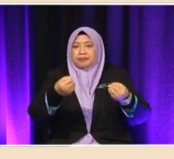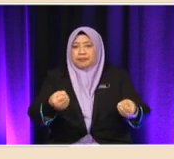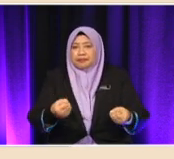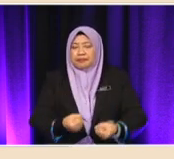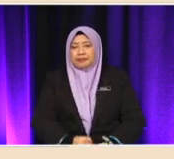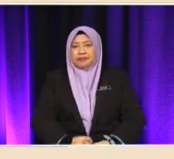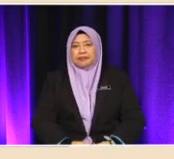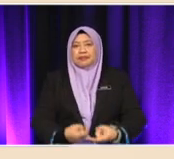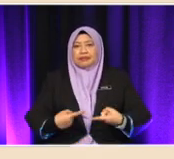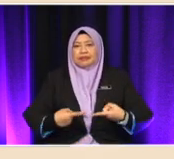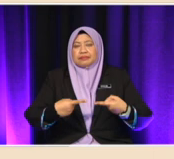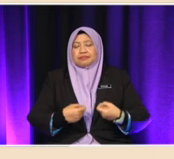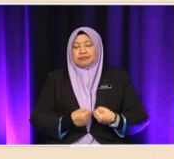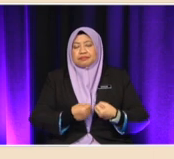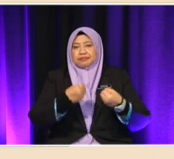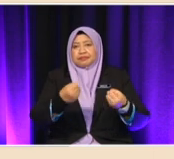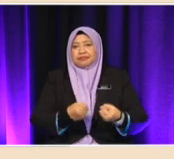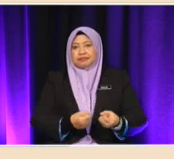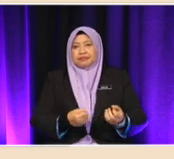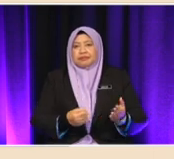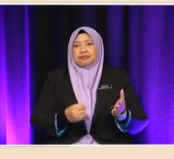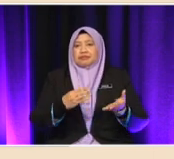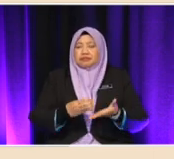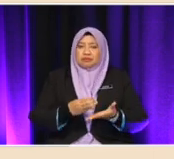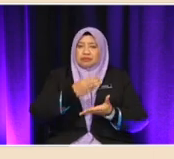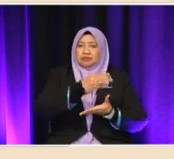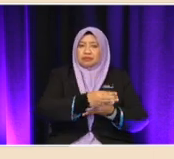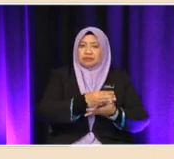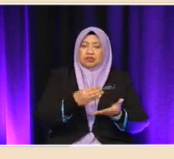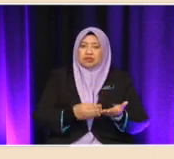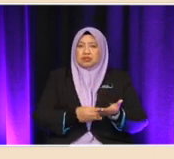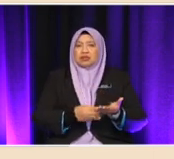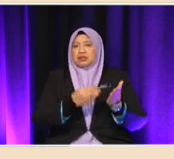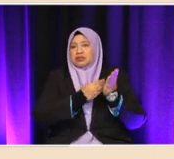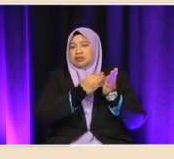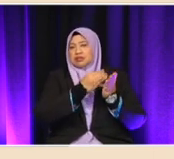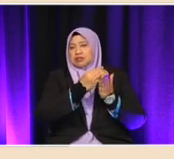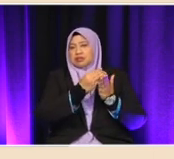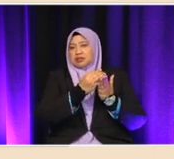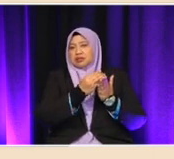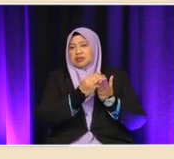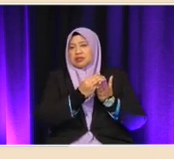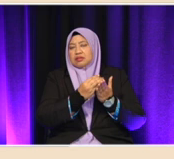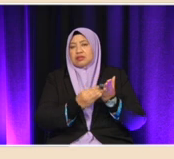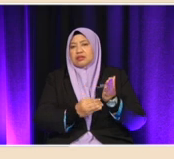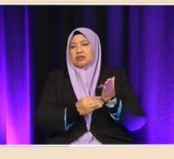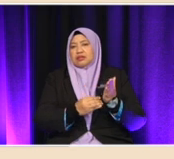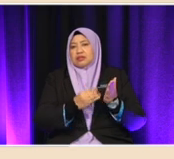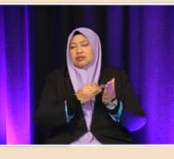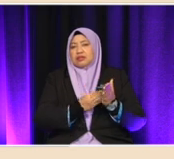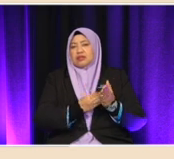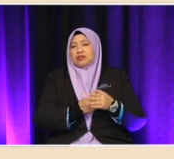kadar Cukai di tingkatkan apabila kerajaan meningkatkan kadar juga menyebabkan Titi bau